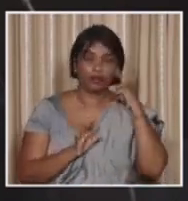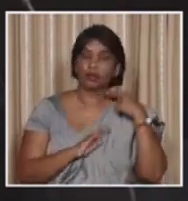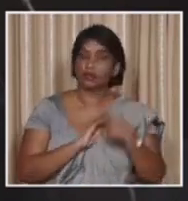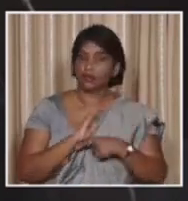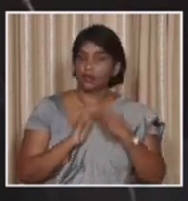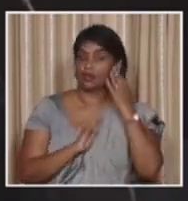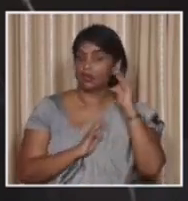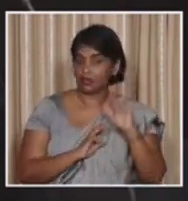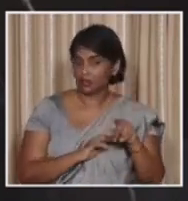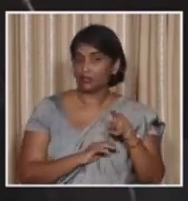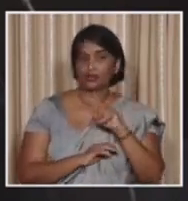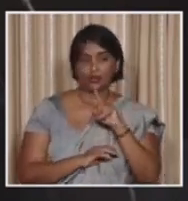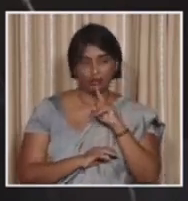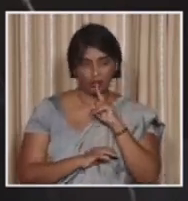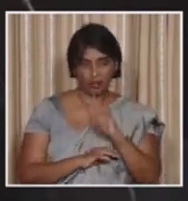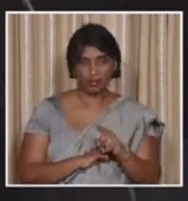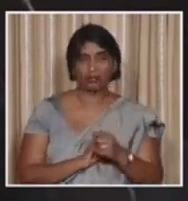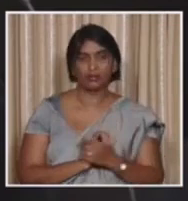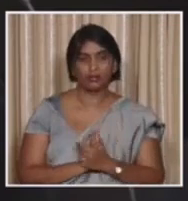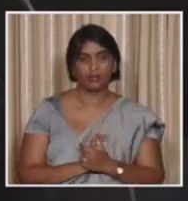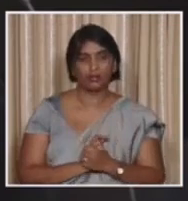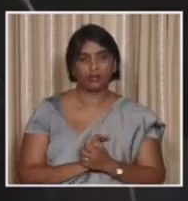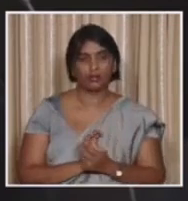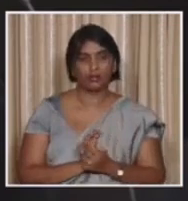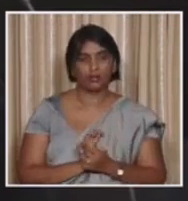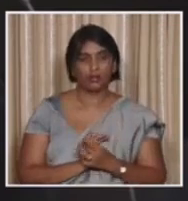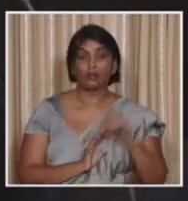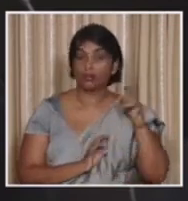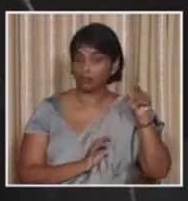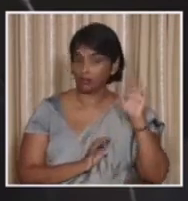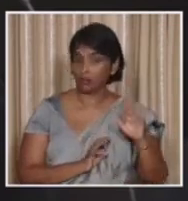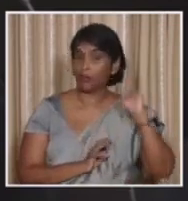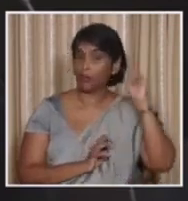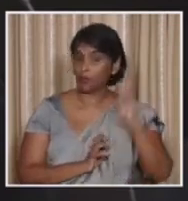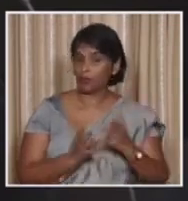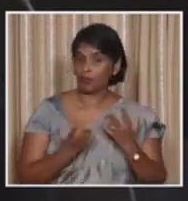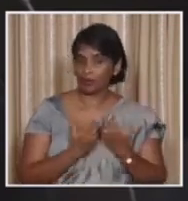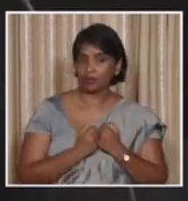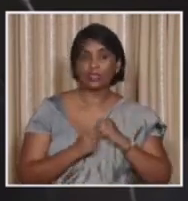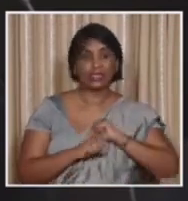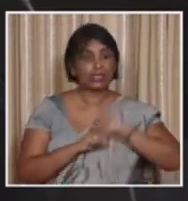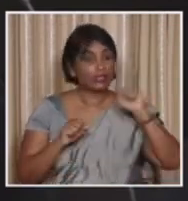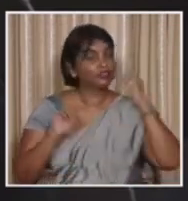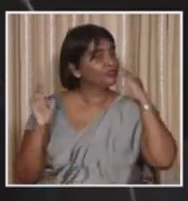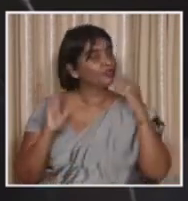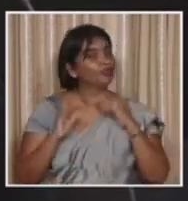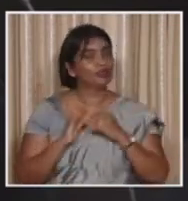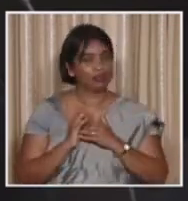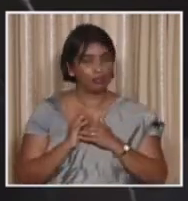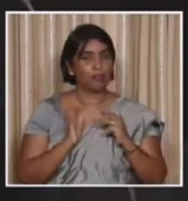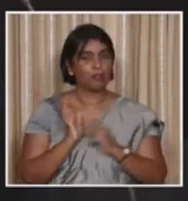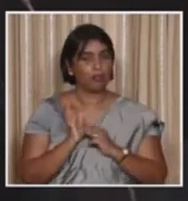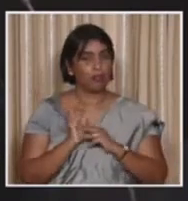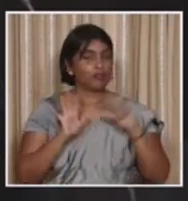රටේ ස්ත්‍රීන් සමරනවා කියන්නේ ඒක ඔවුන් දිනාගත් අරගල හරහා මාර්තු